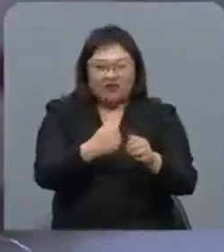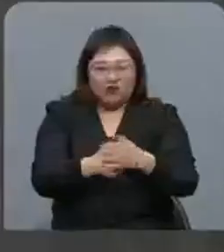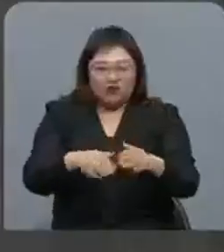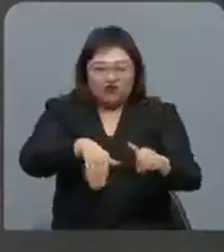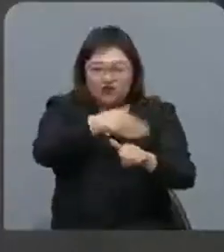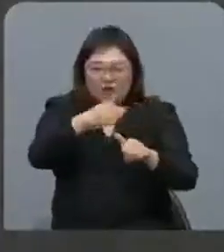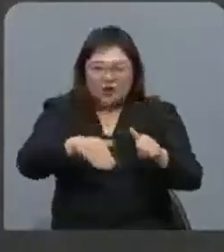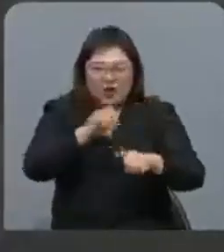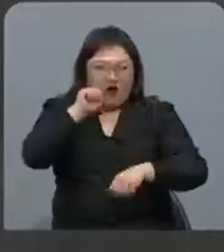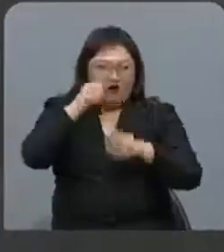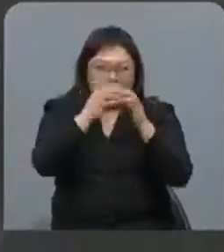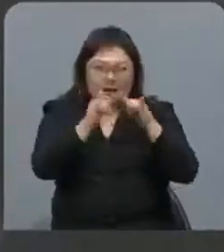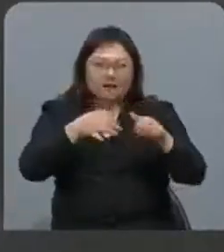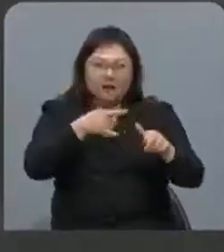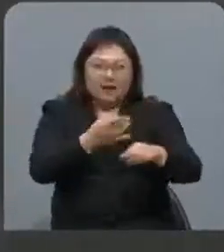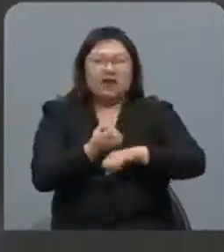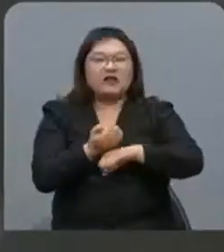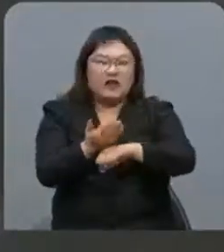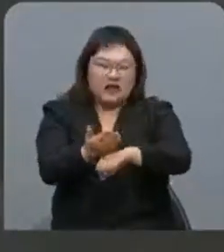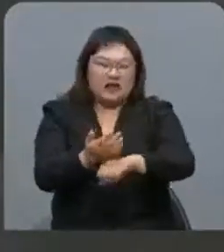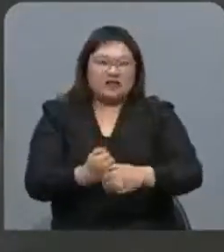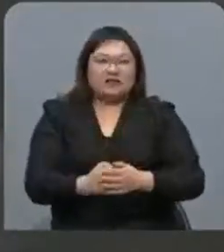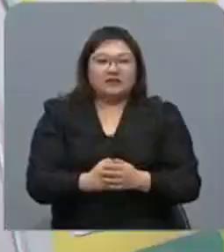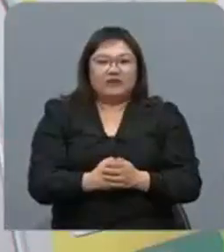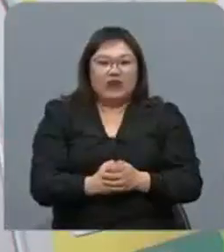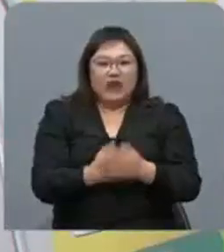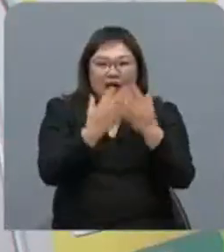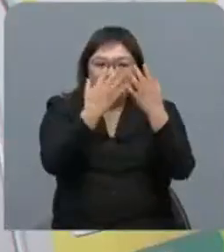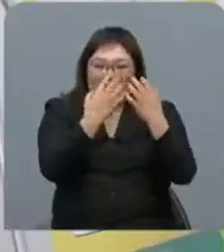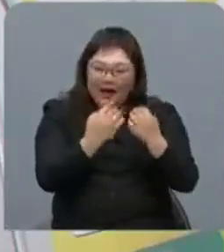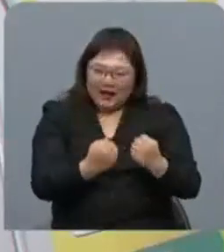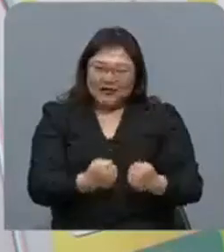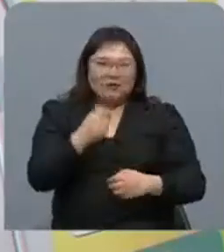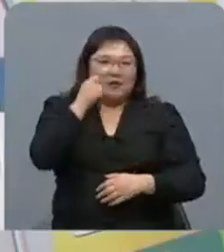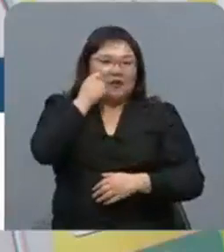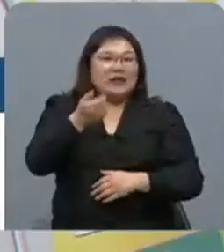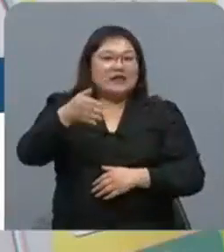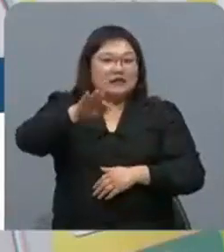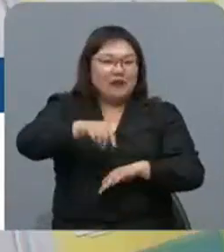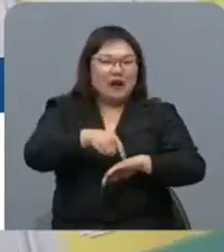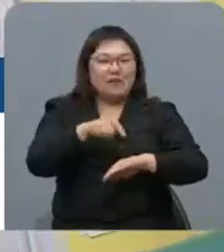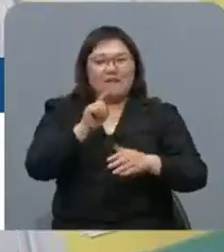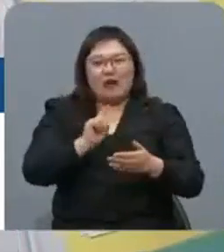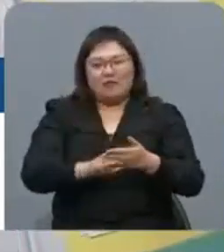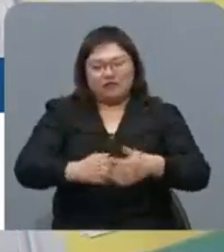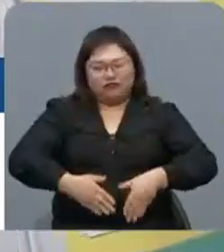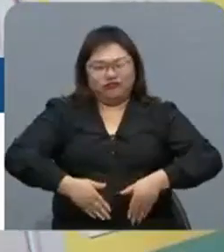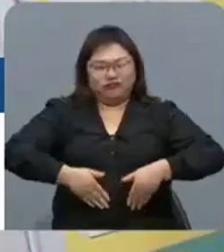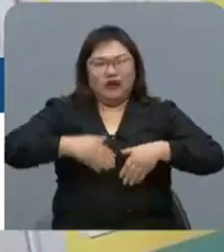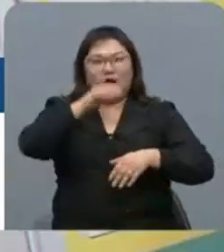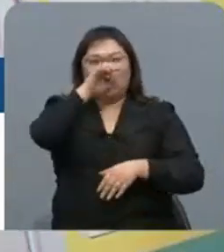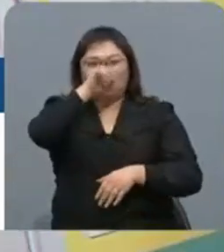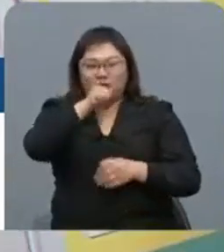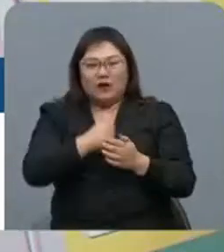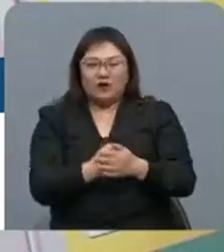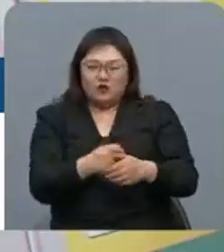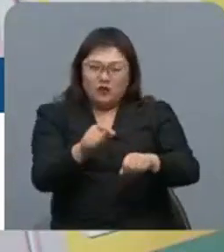어려운 이웃들에게 전해졌습니다. 많게는 못했지만 마음은 좋죠. 이렇게 좀